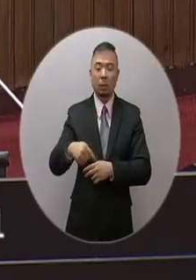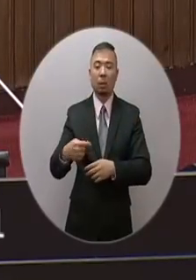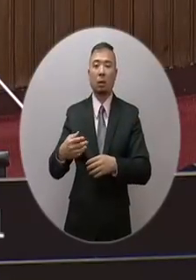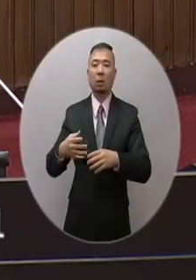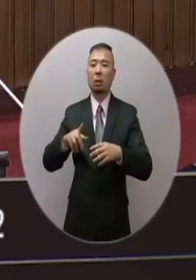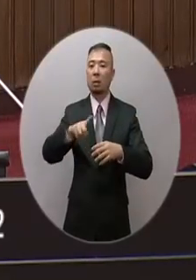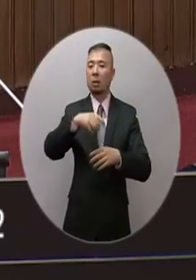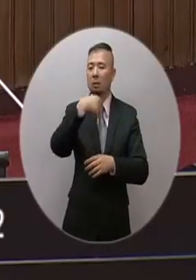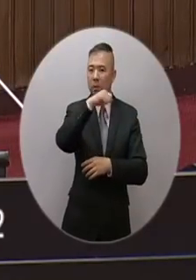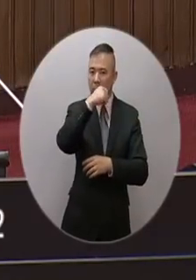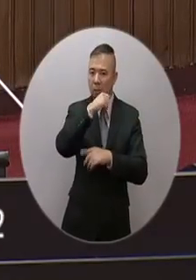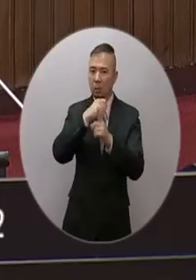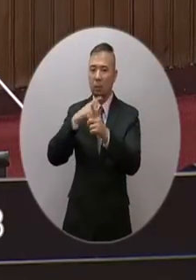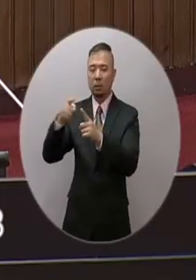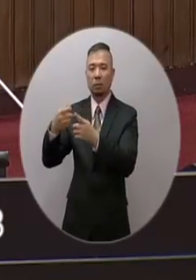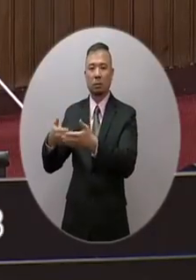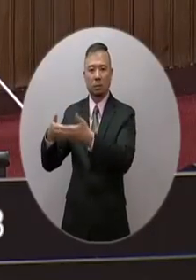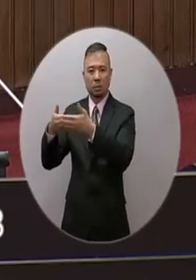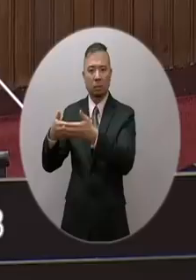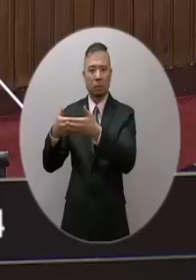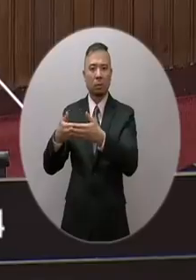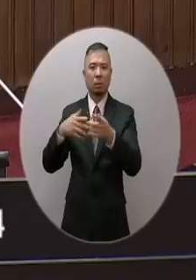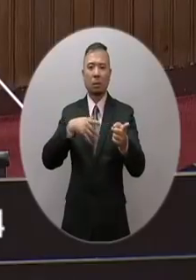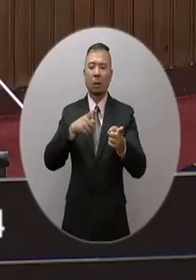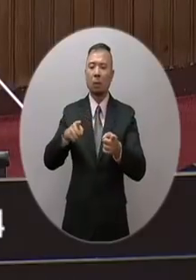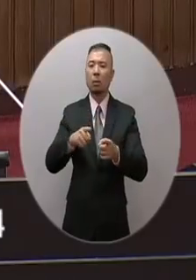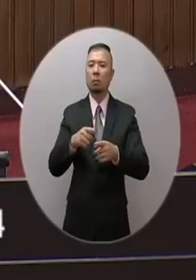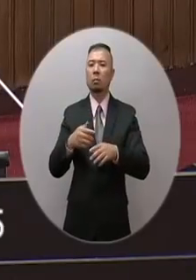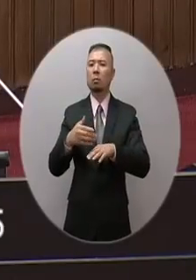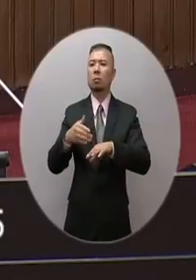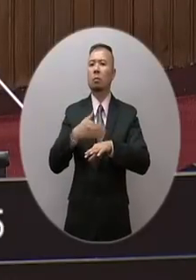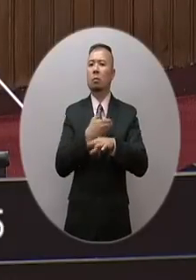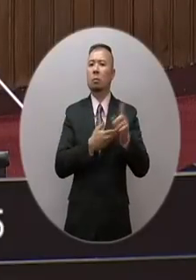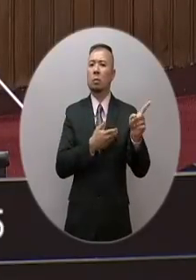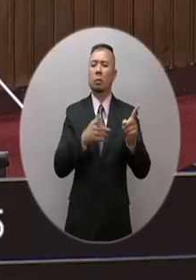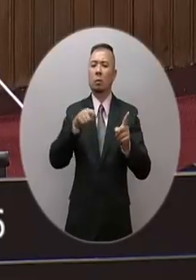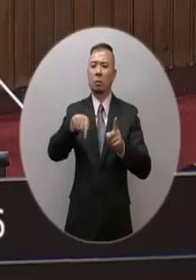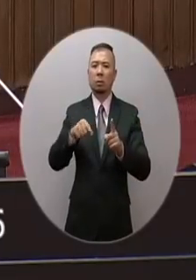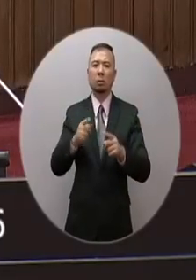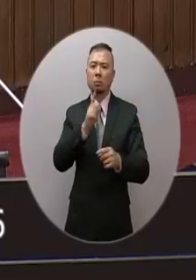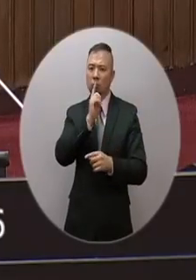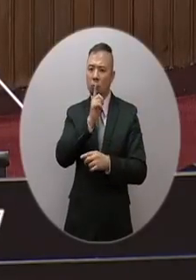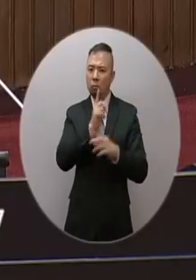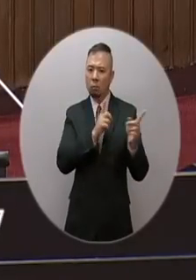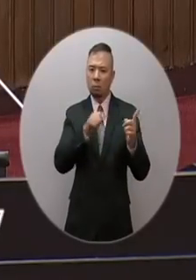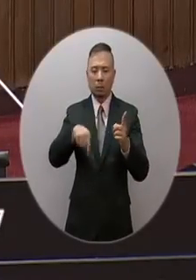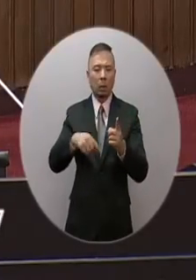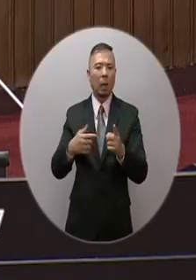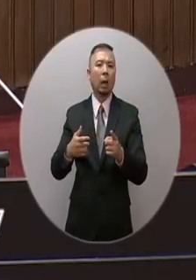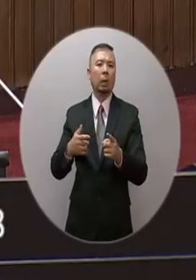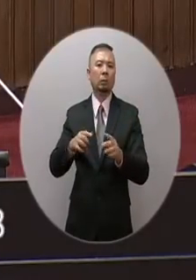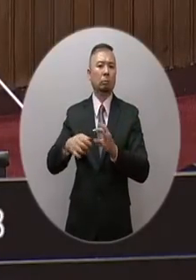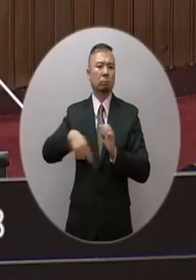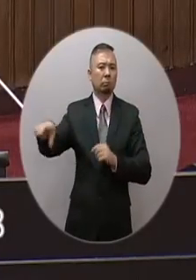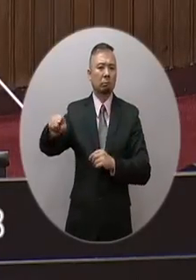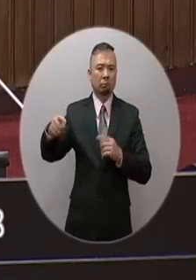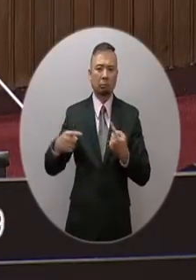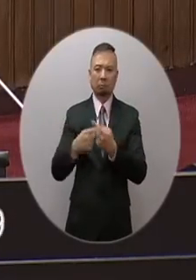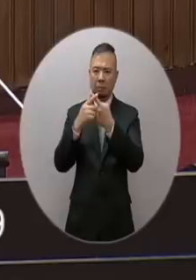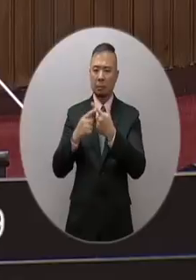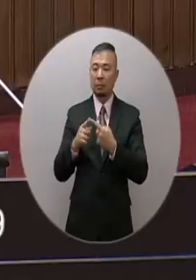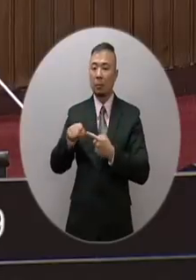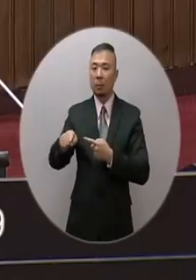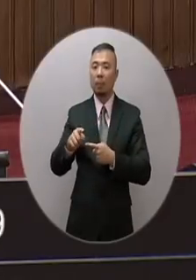所谓孙子牌的压力，绝不低于今天民进党面对基本支持者的压力，因